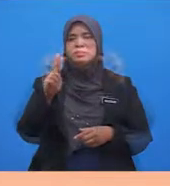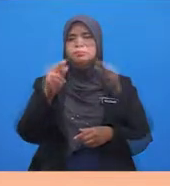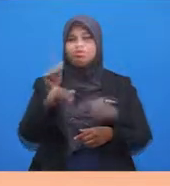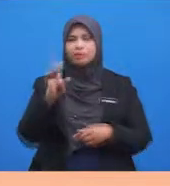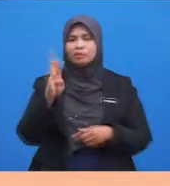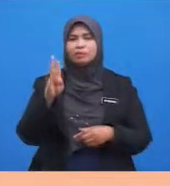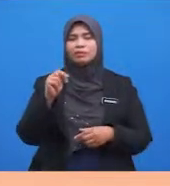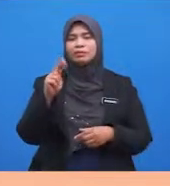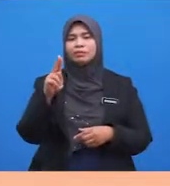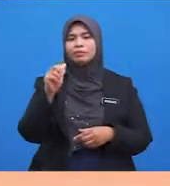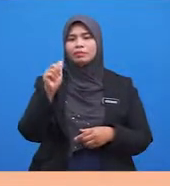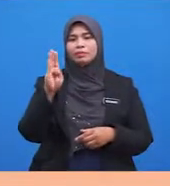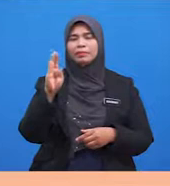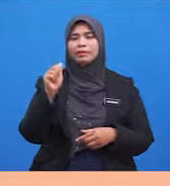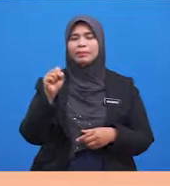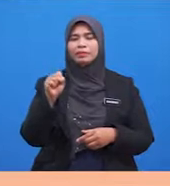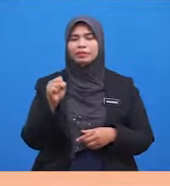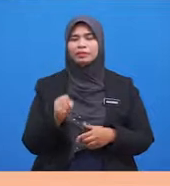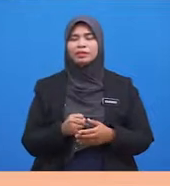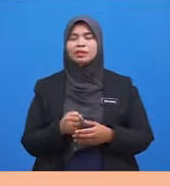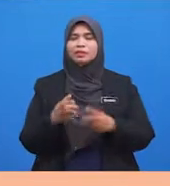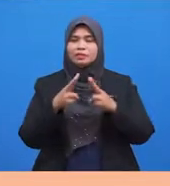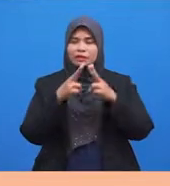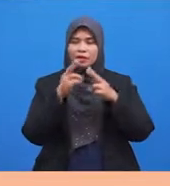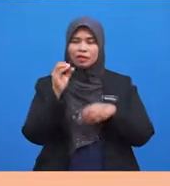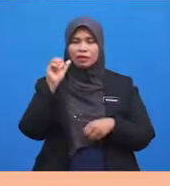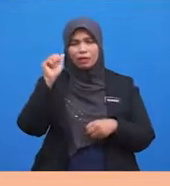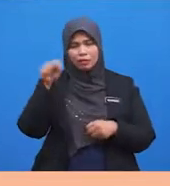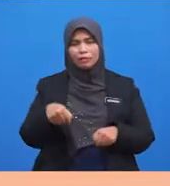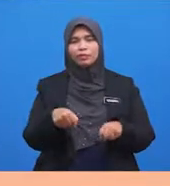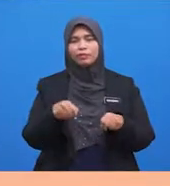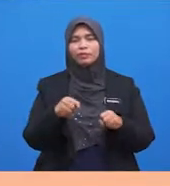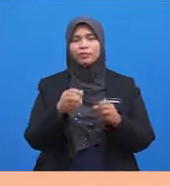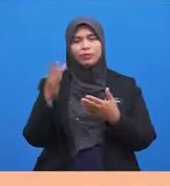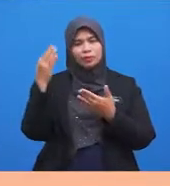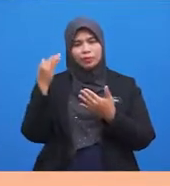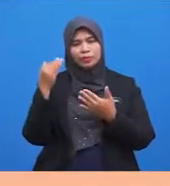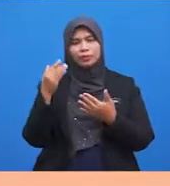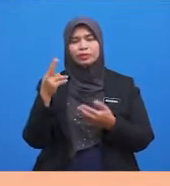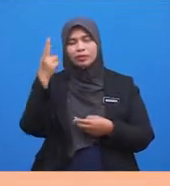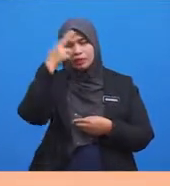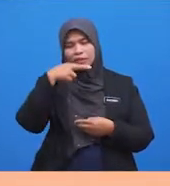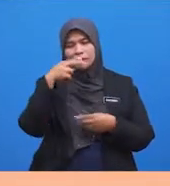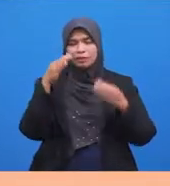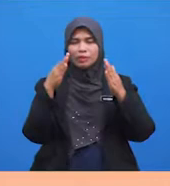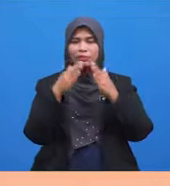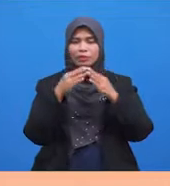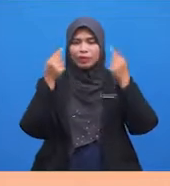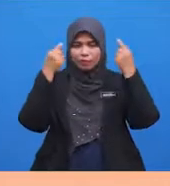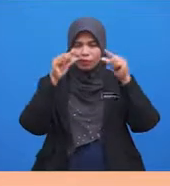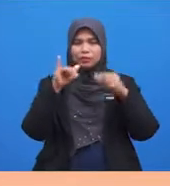Ibnu Abbas radhiyallahu an sanggup menunggu di hadapan rumah